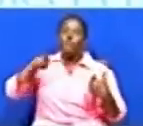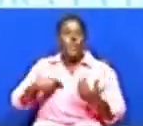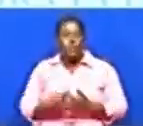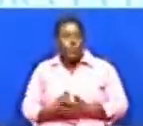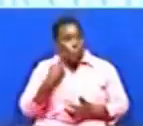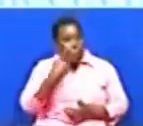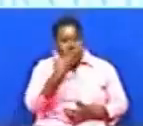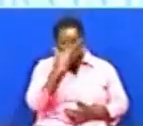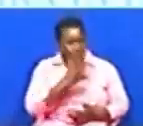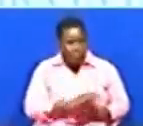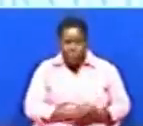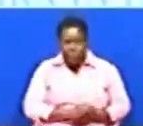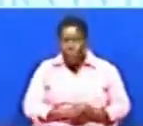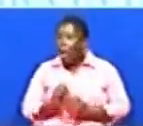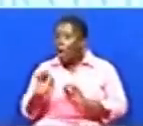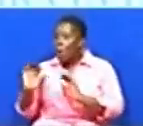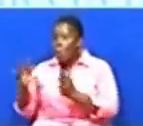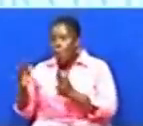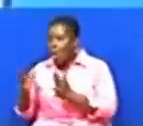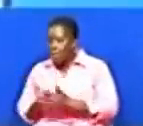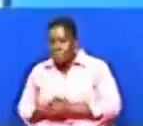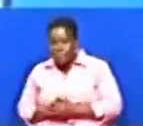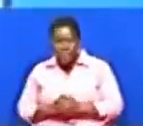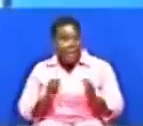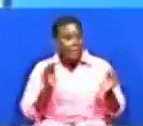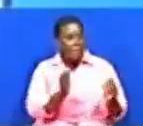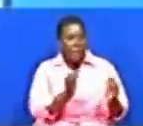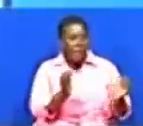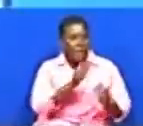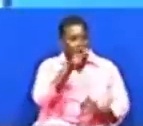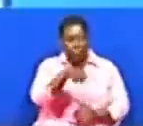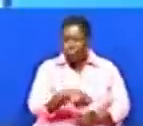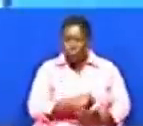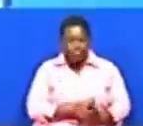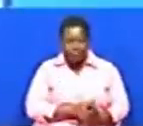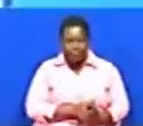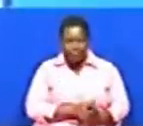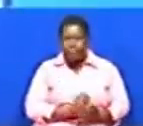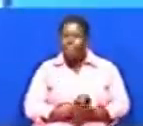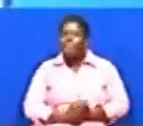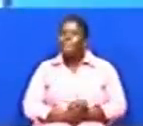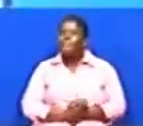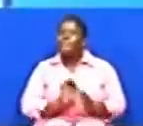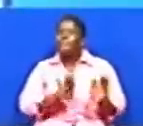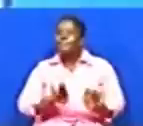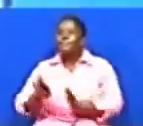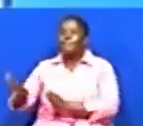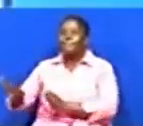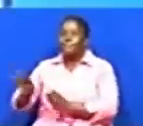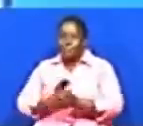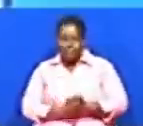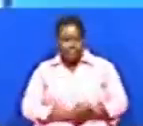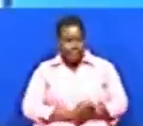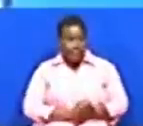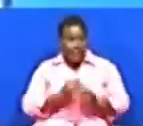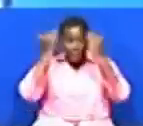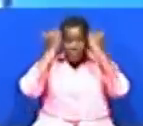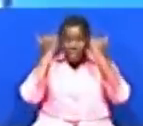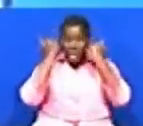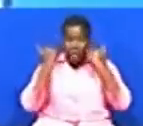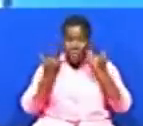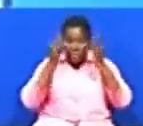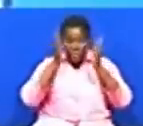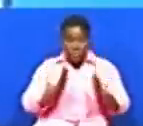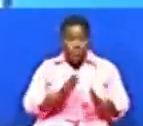kuona aibu, woga, na wala hatutapendelea mtu yeyote. Tukisalia katika mapambano dhidi ya rushwa